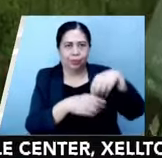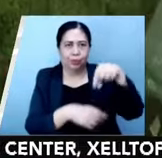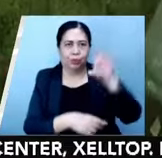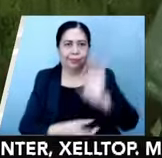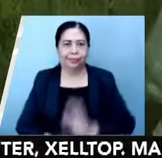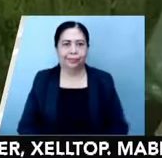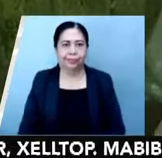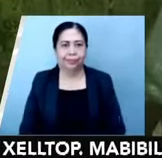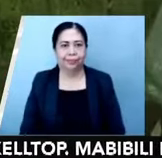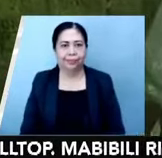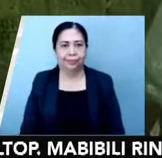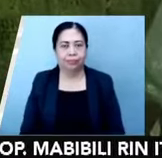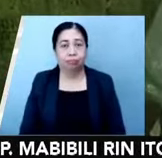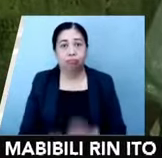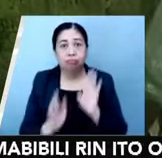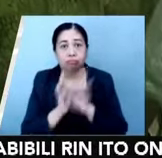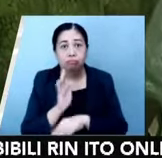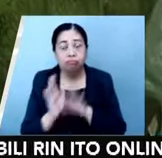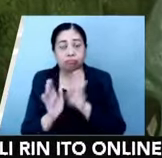Abot kayang gulay ang mabibili rito.